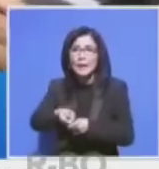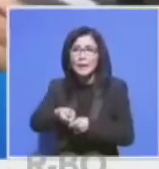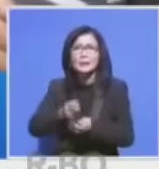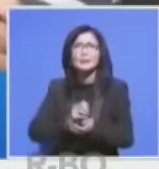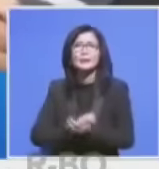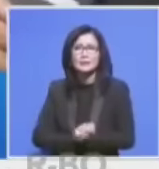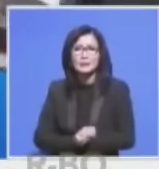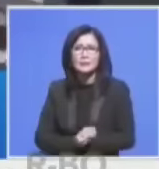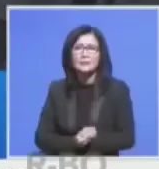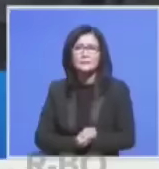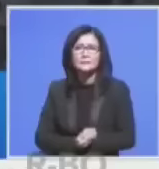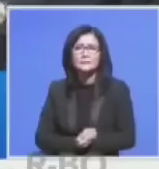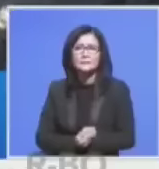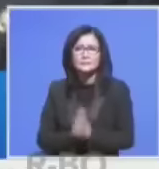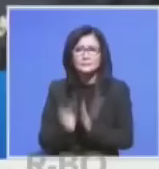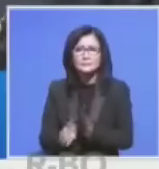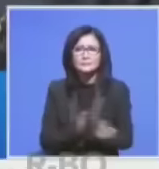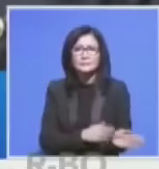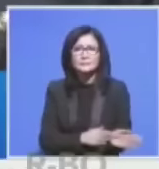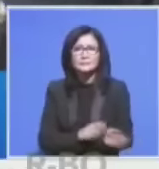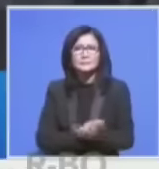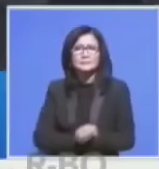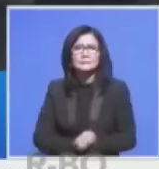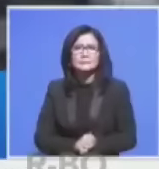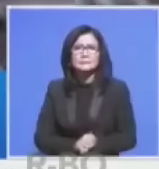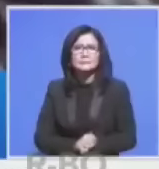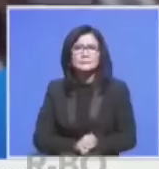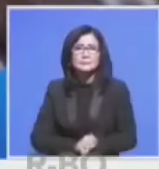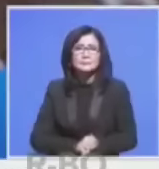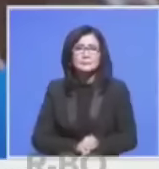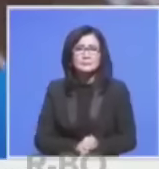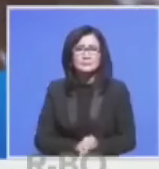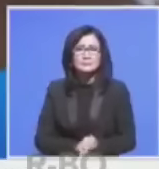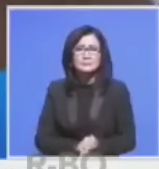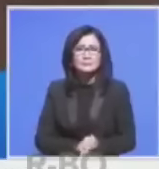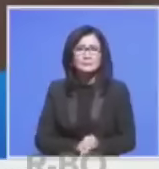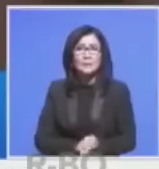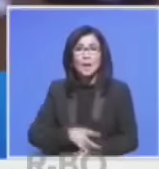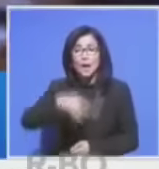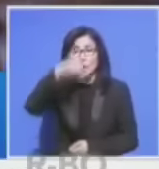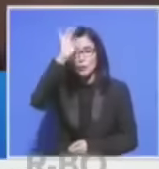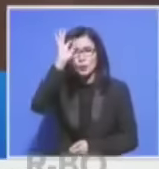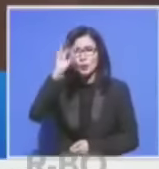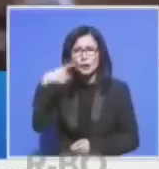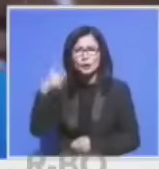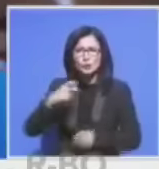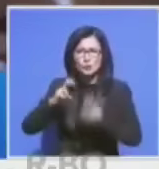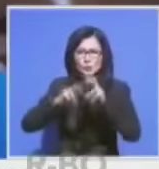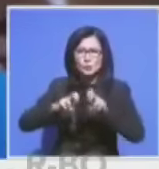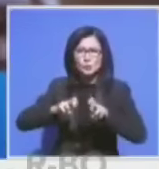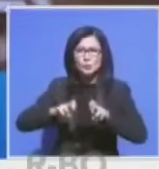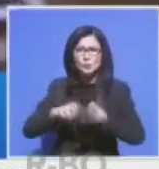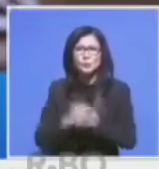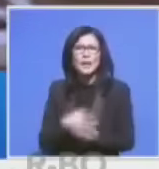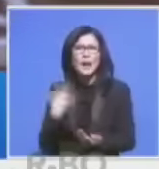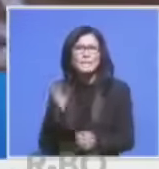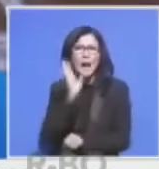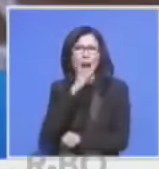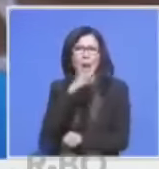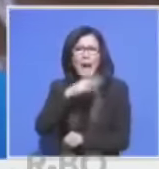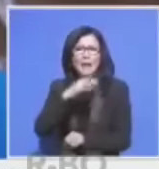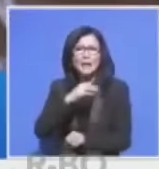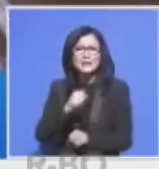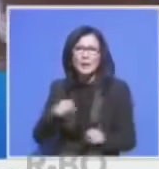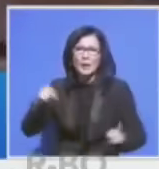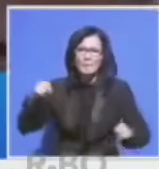kepada Abu Turs. Tim Liputan Trans 7. Pemirsa, kepolisian terus menggali motif penyerangan gereja di Sleman,